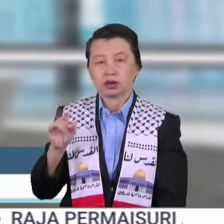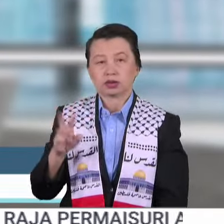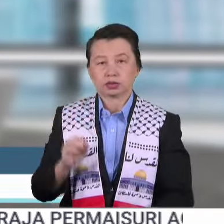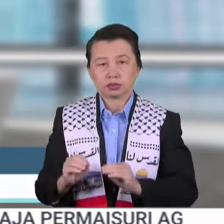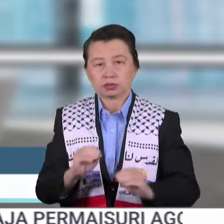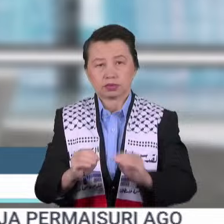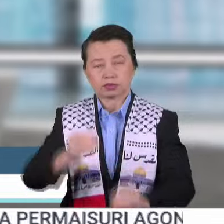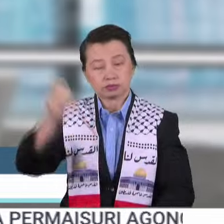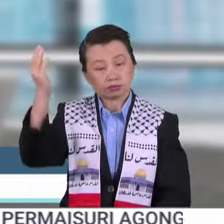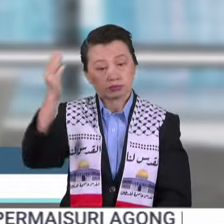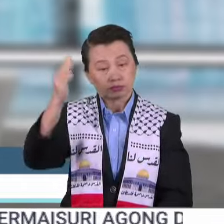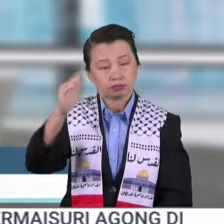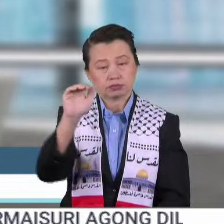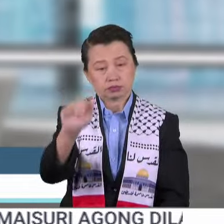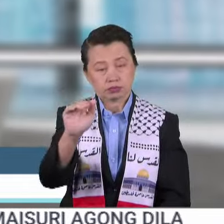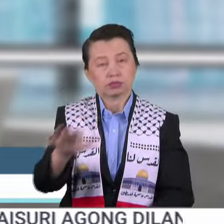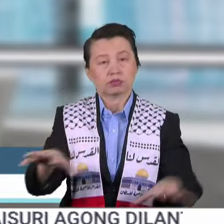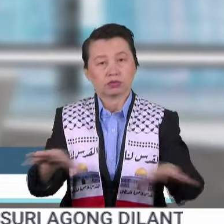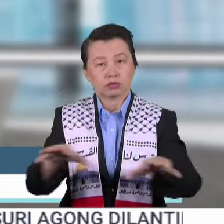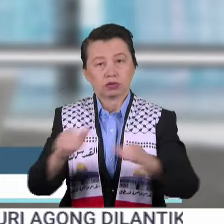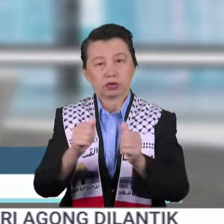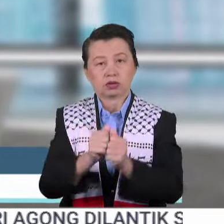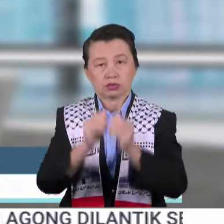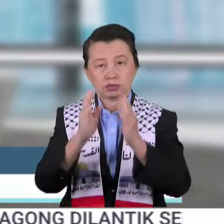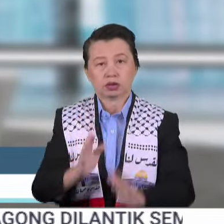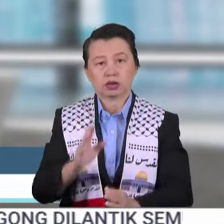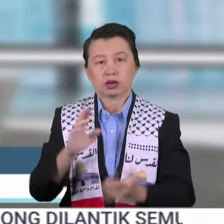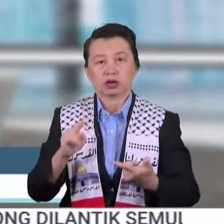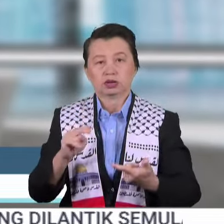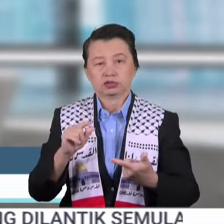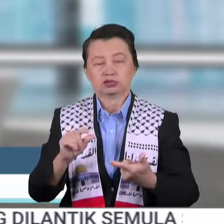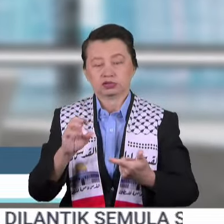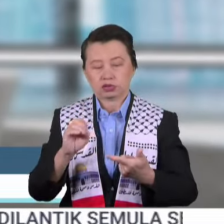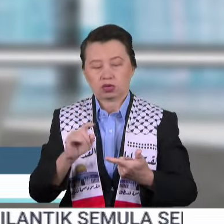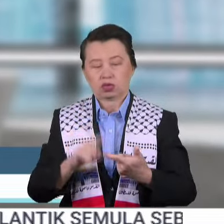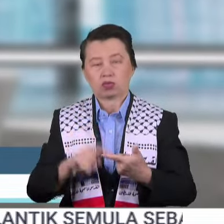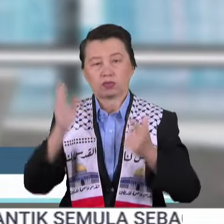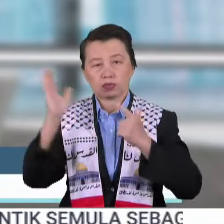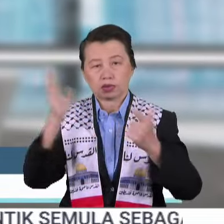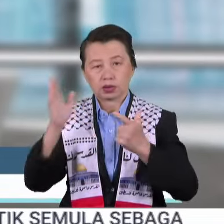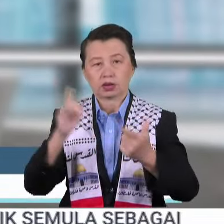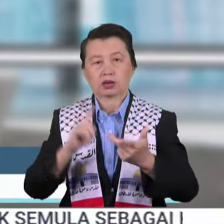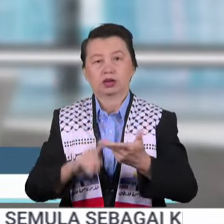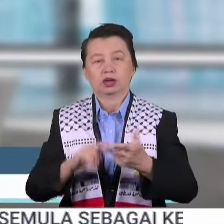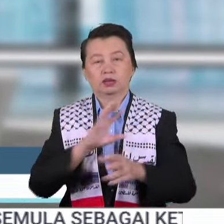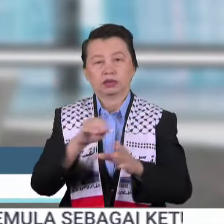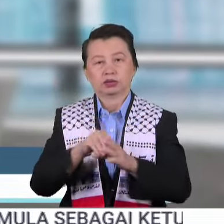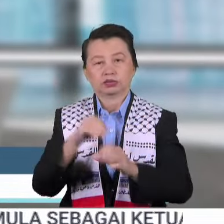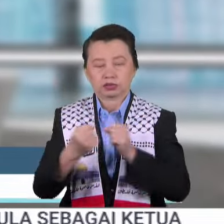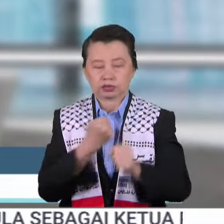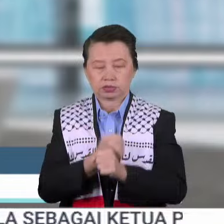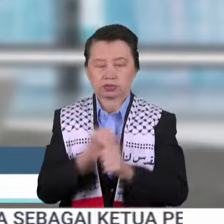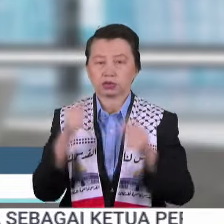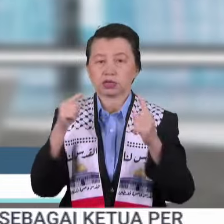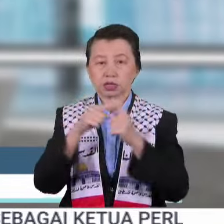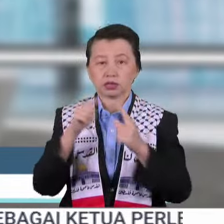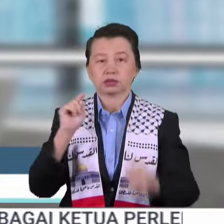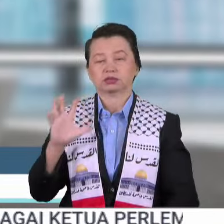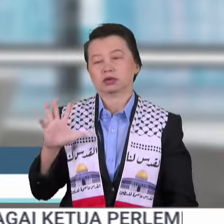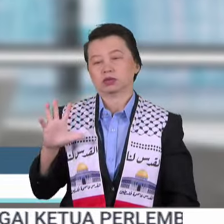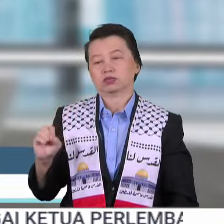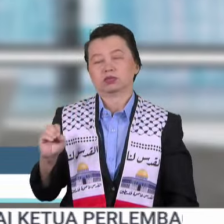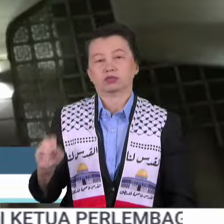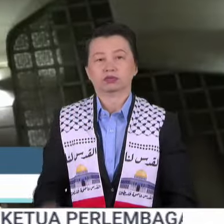penggerak usaha dakwah serta menjalankan penerasan badan dakwah dan badan bukan kerajaan NGO Islam di Malaysia memasuki tahun